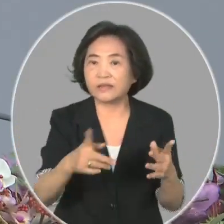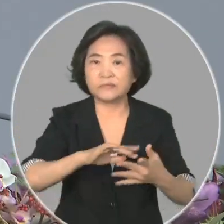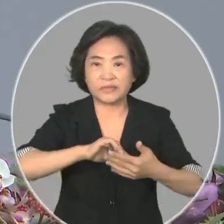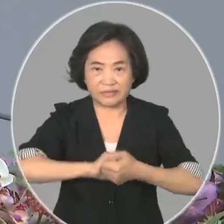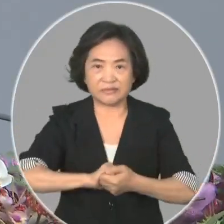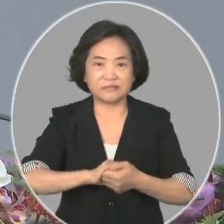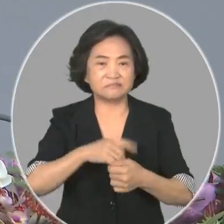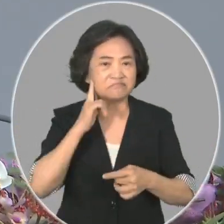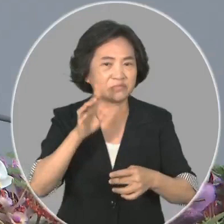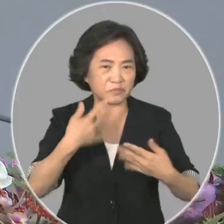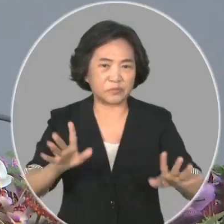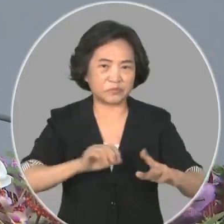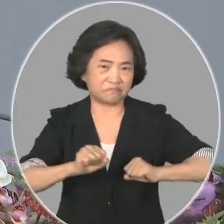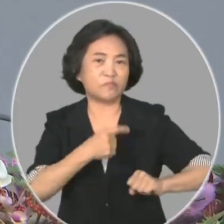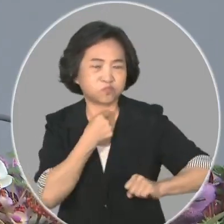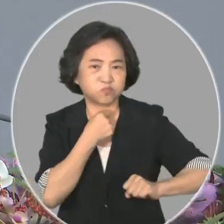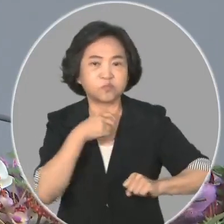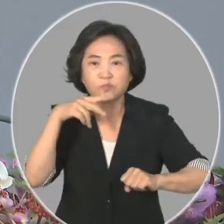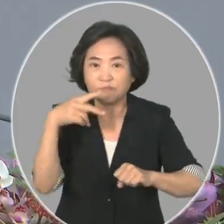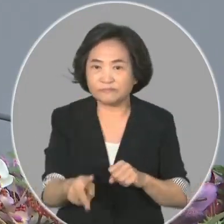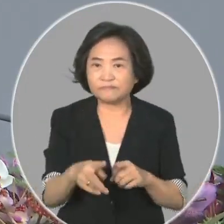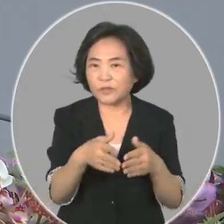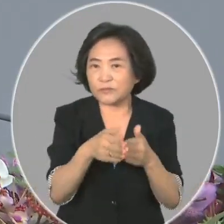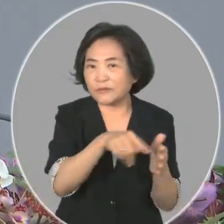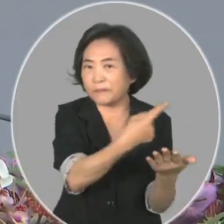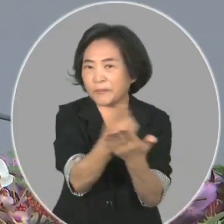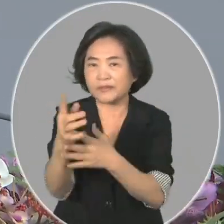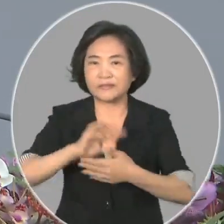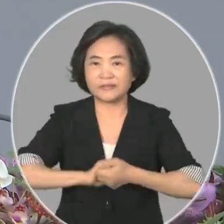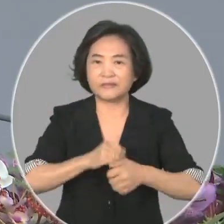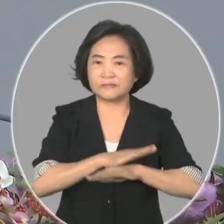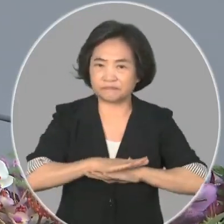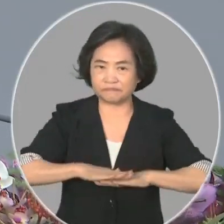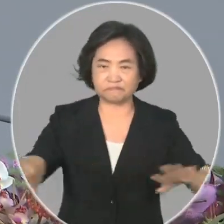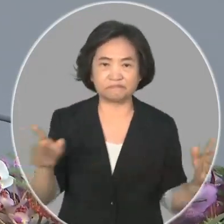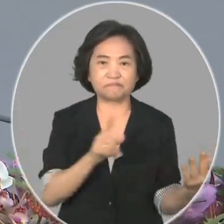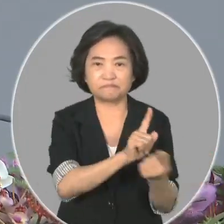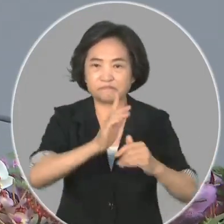挑战更大，更需要我们沉着面对，共同解决。